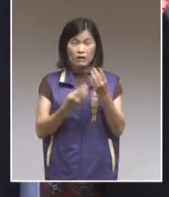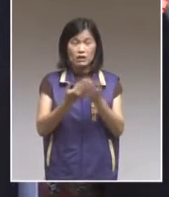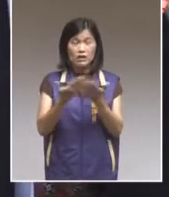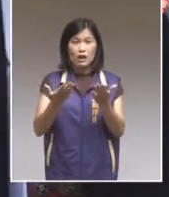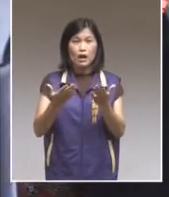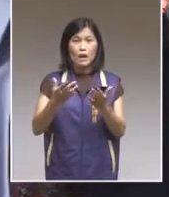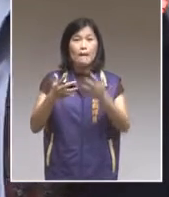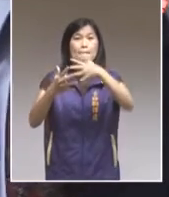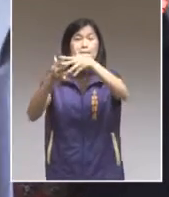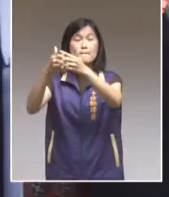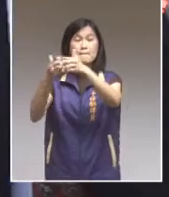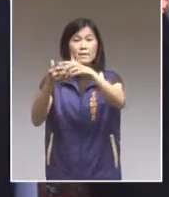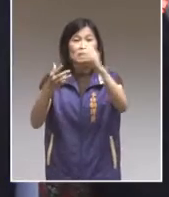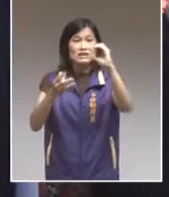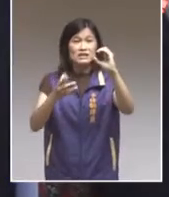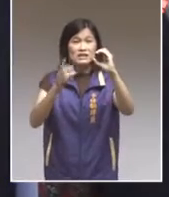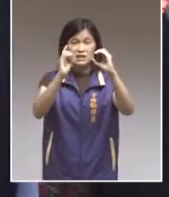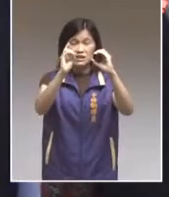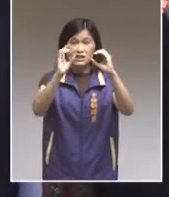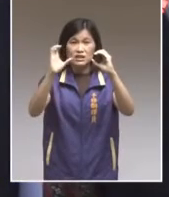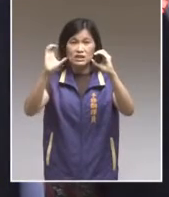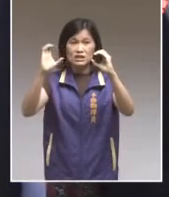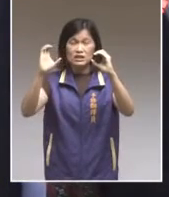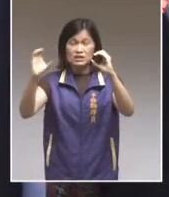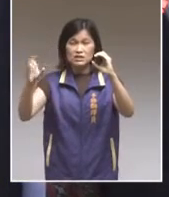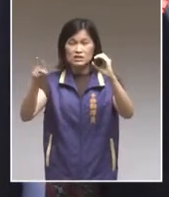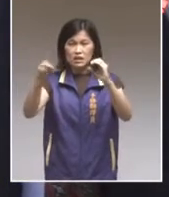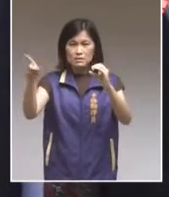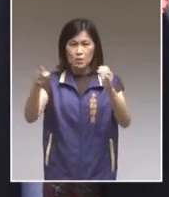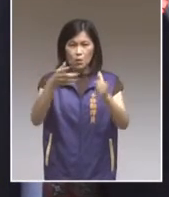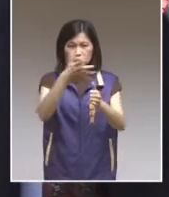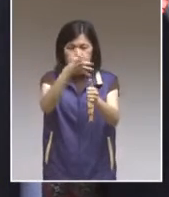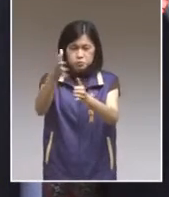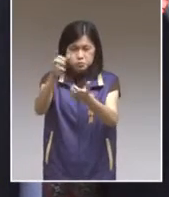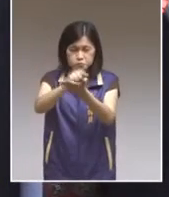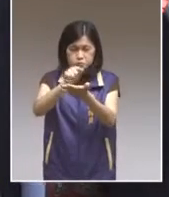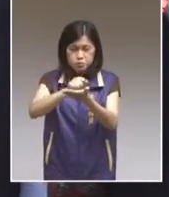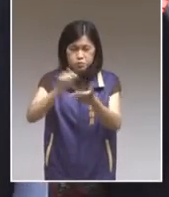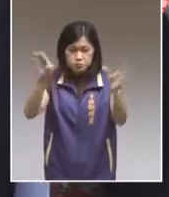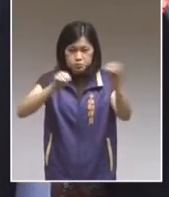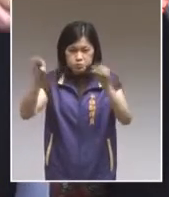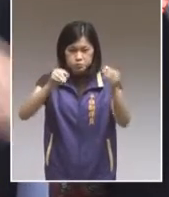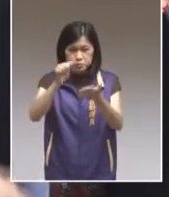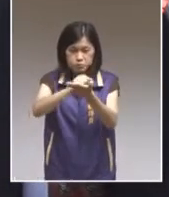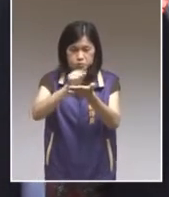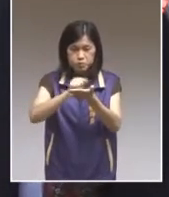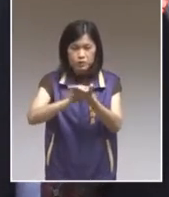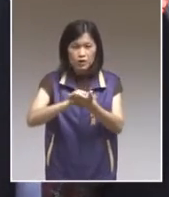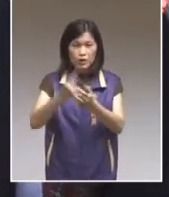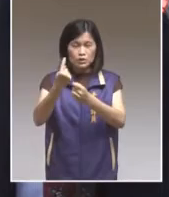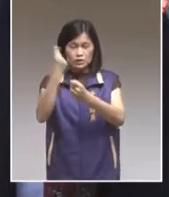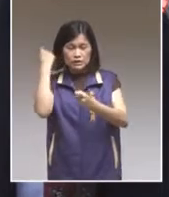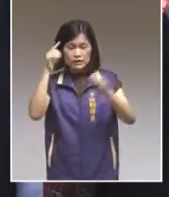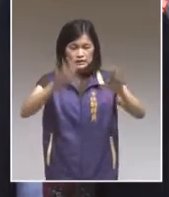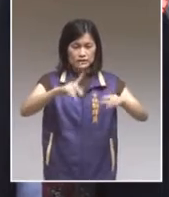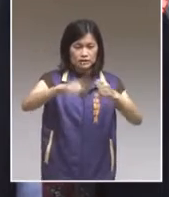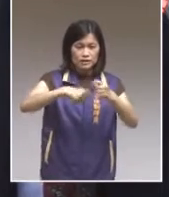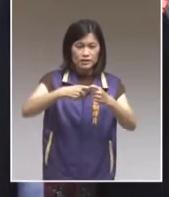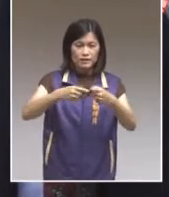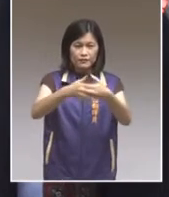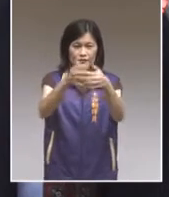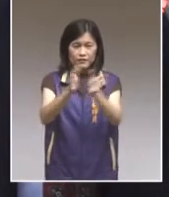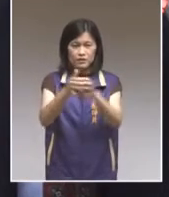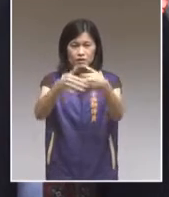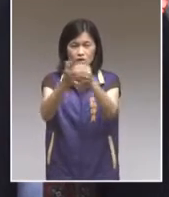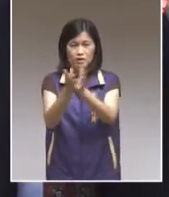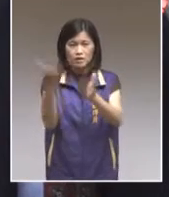CDC 其实已经统计去年到今年，那它有分别有4个族群，分